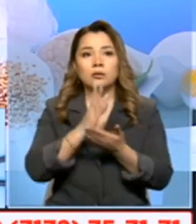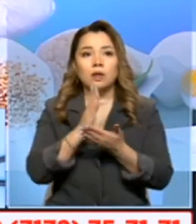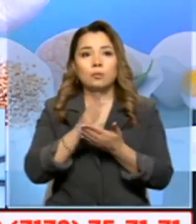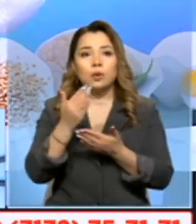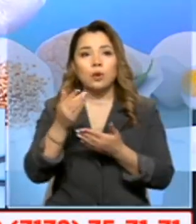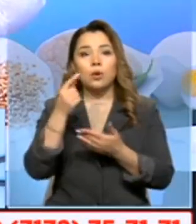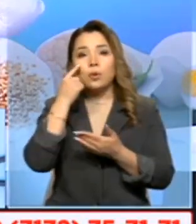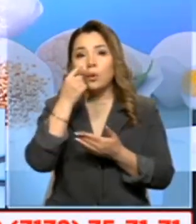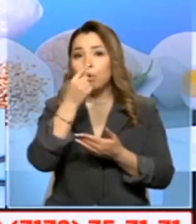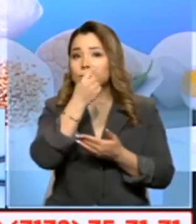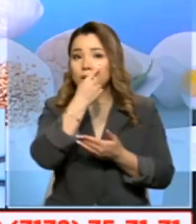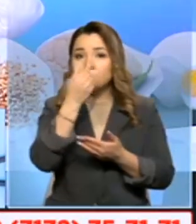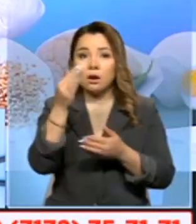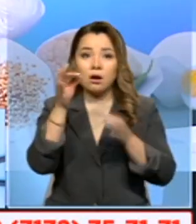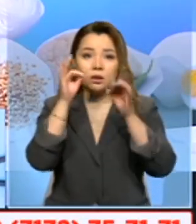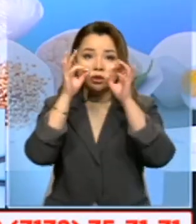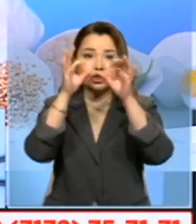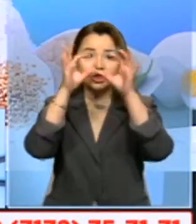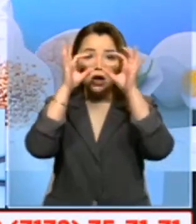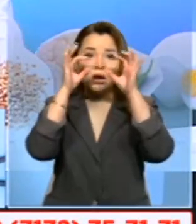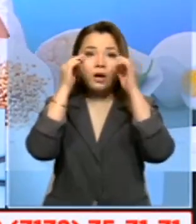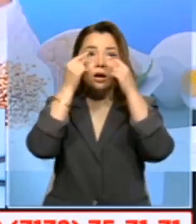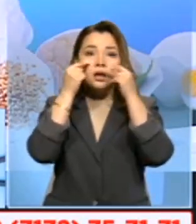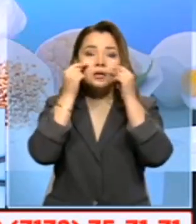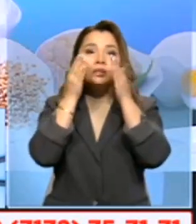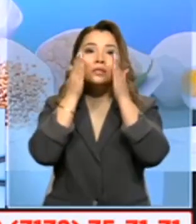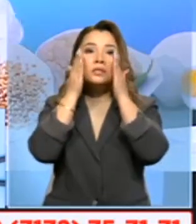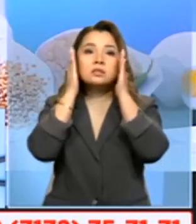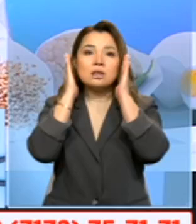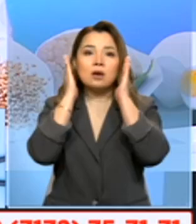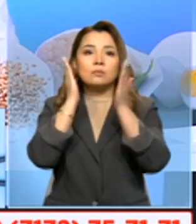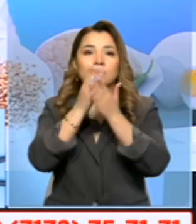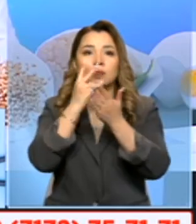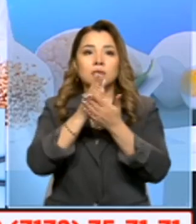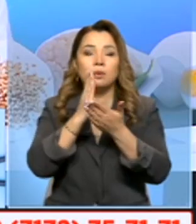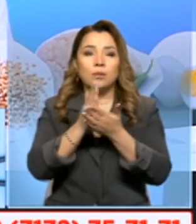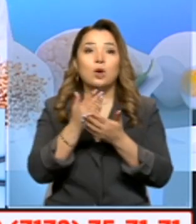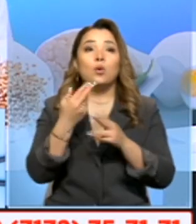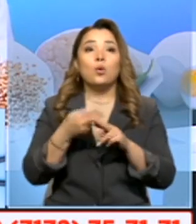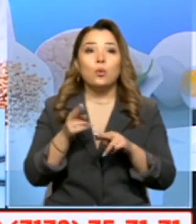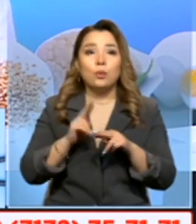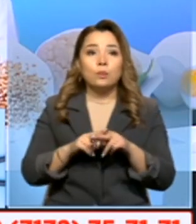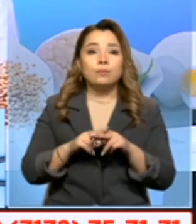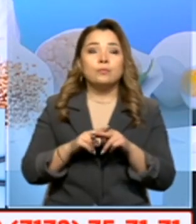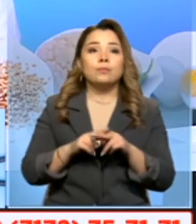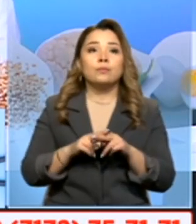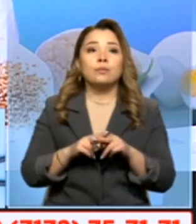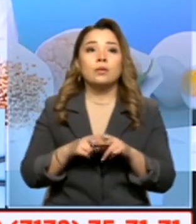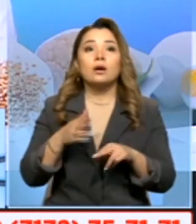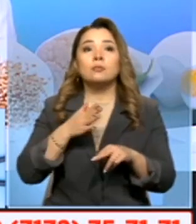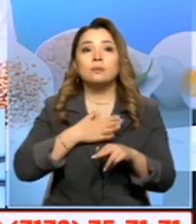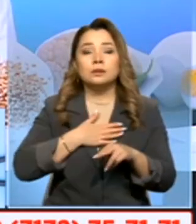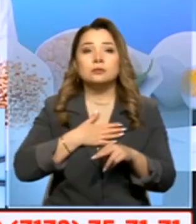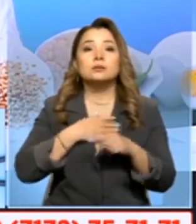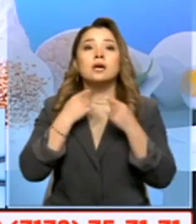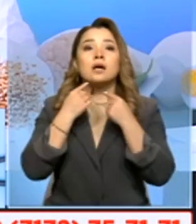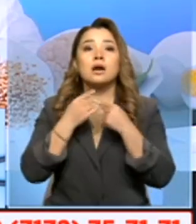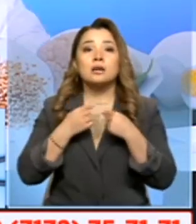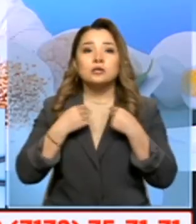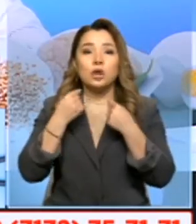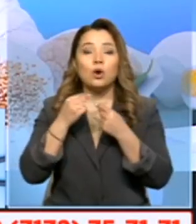И көзіңіз сіздің шарадан былай шығып кетеді, қап мына дәу болып та. Ол деген сөз, мына біздің қалқанша